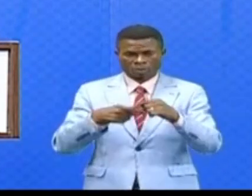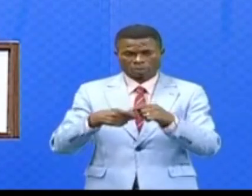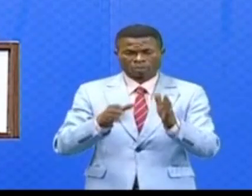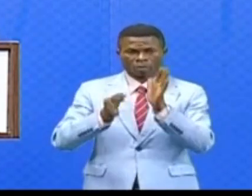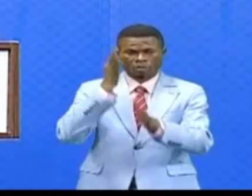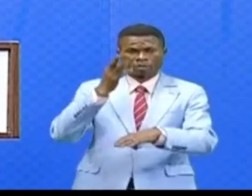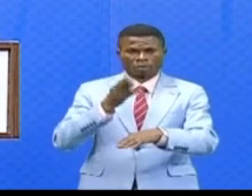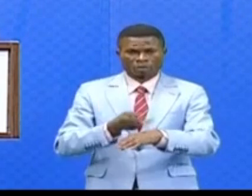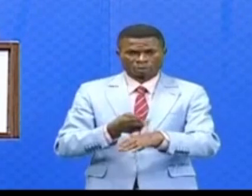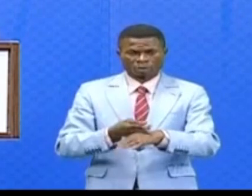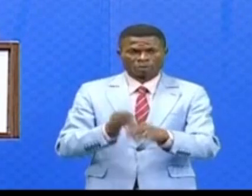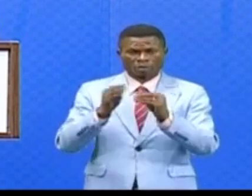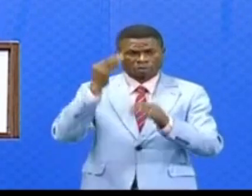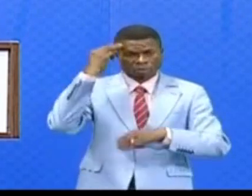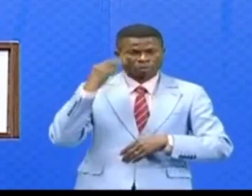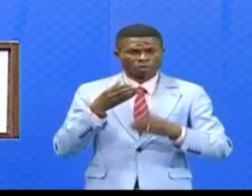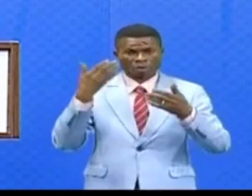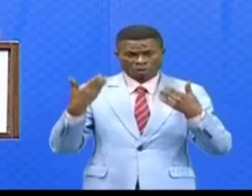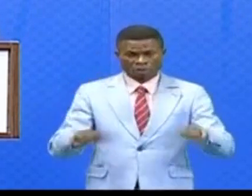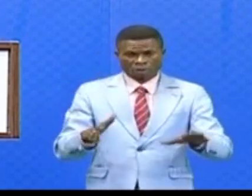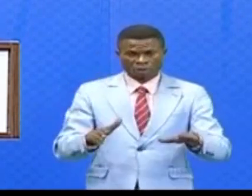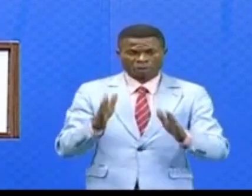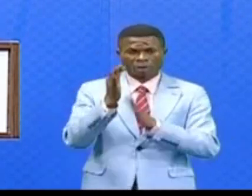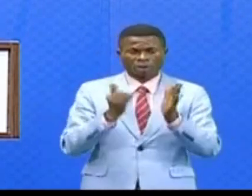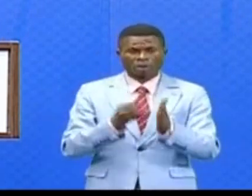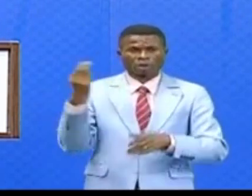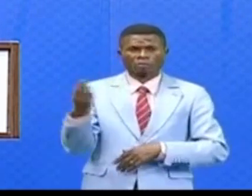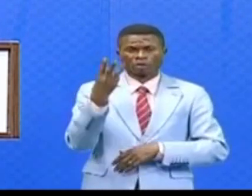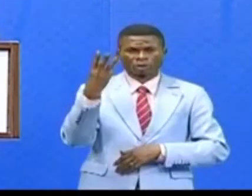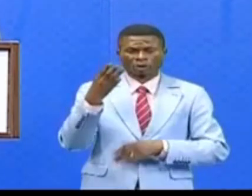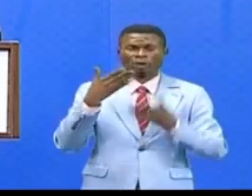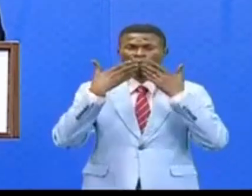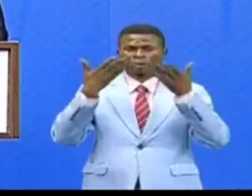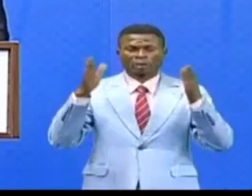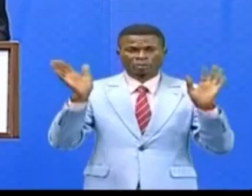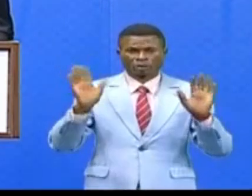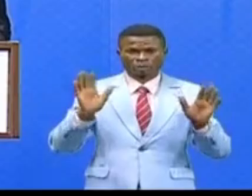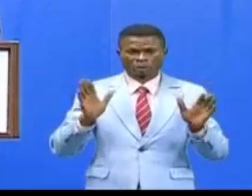13h, la réunion du Conseil des ministres a pris fin à 16h23. Je vous remercie.